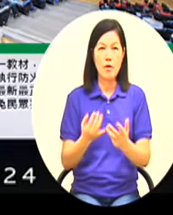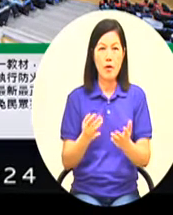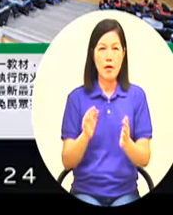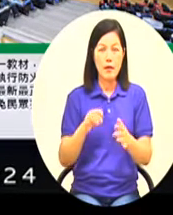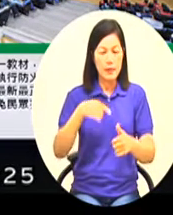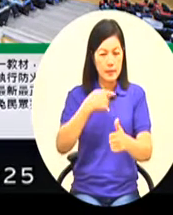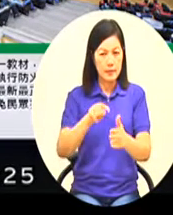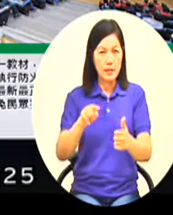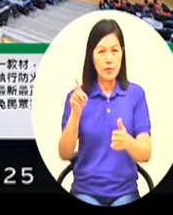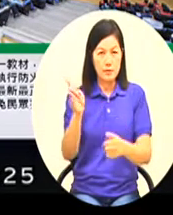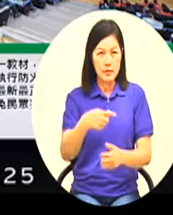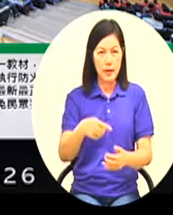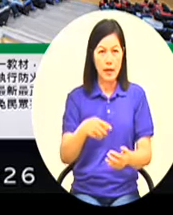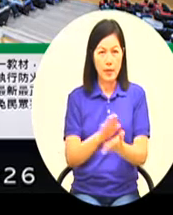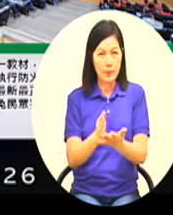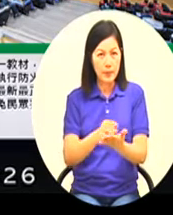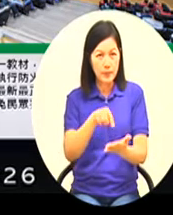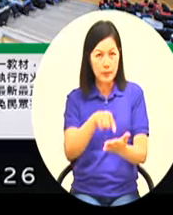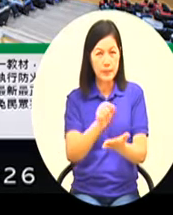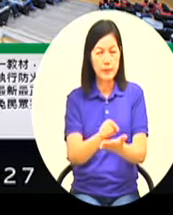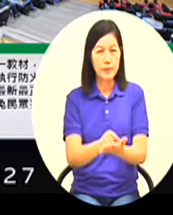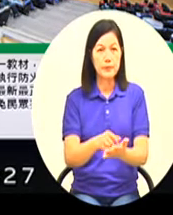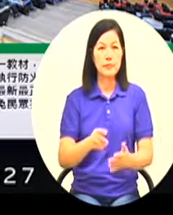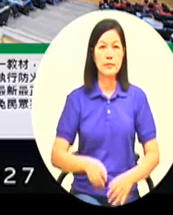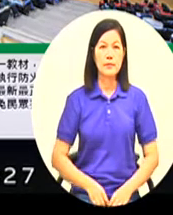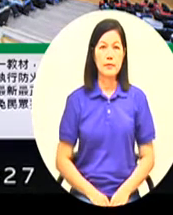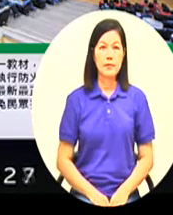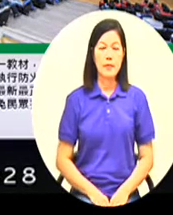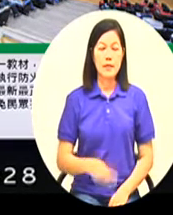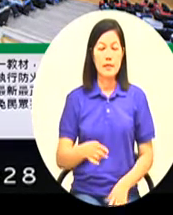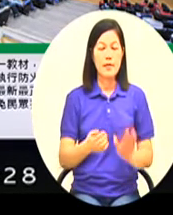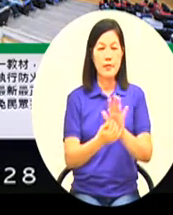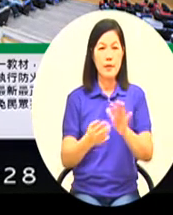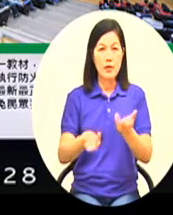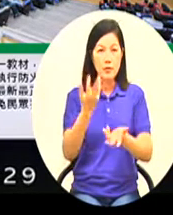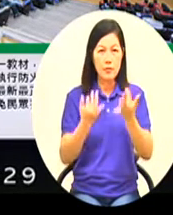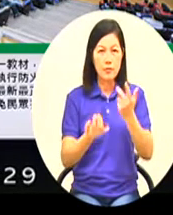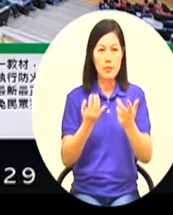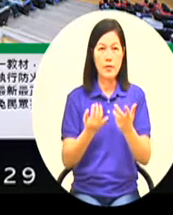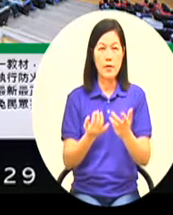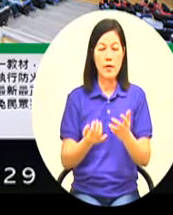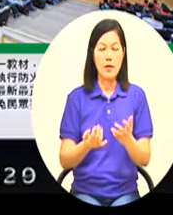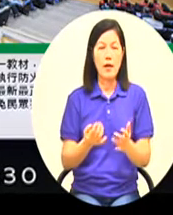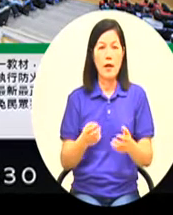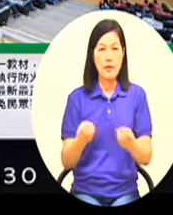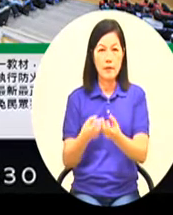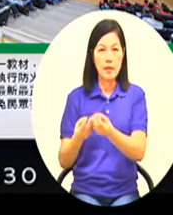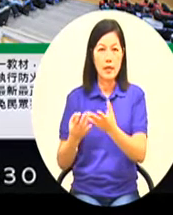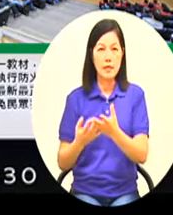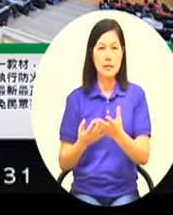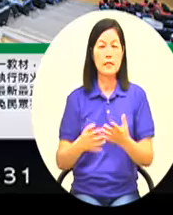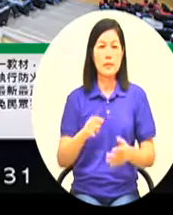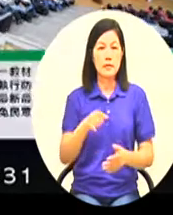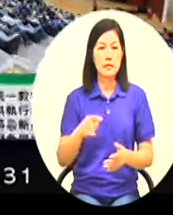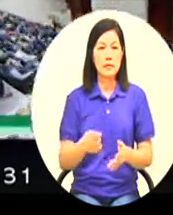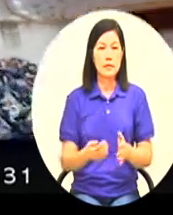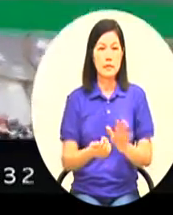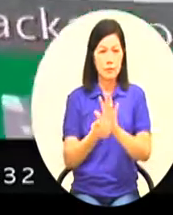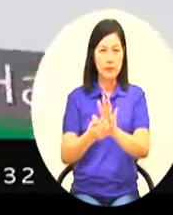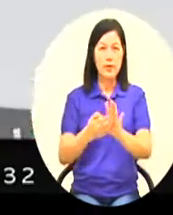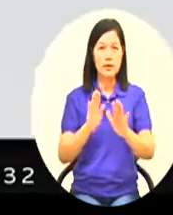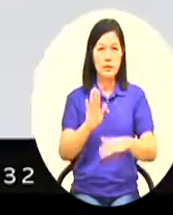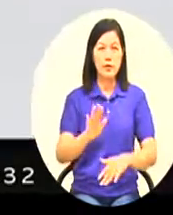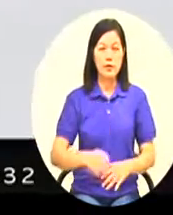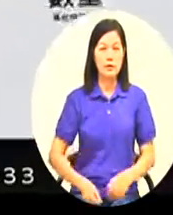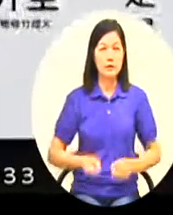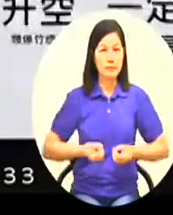版，分送各外勤单位执行防火防灾宣导勤务使用。近年来，宗教庆典活